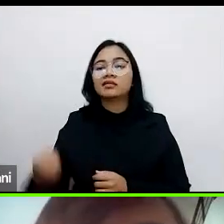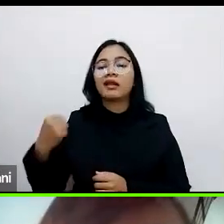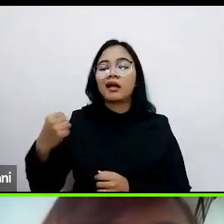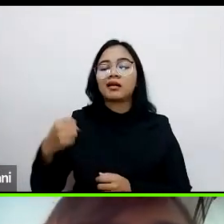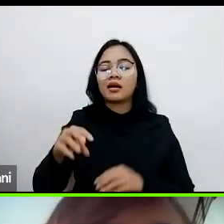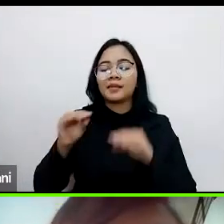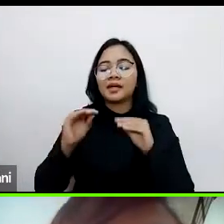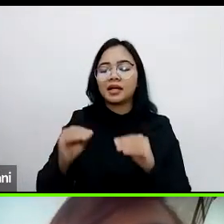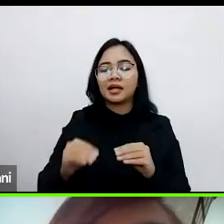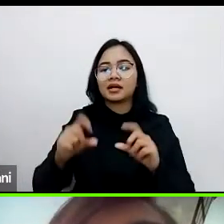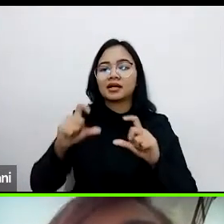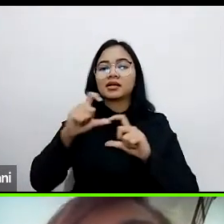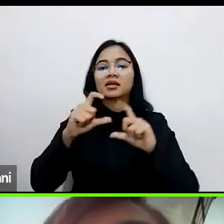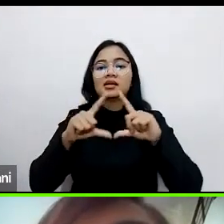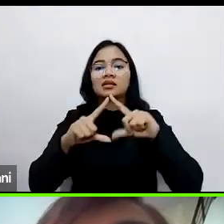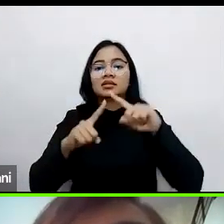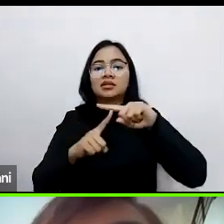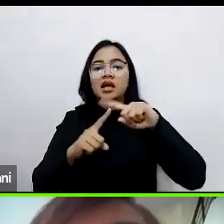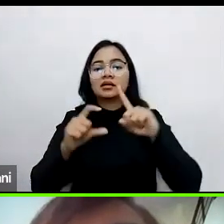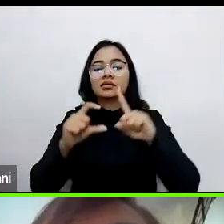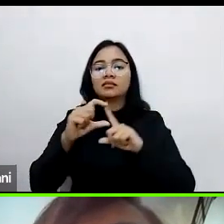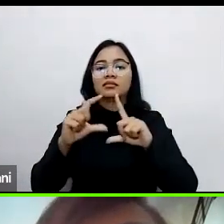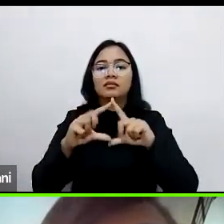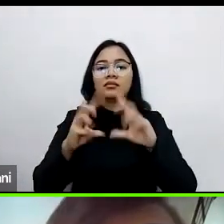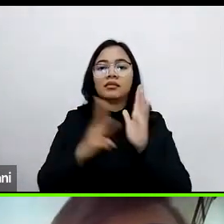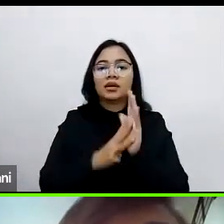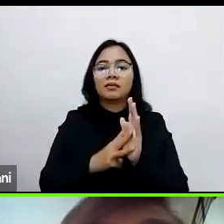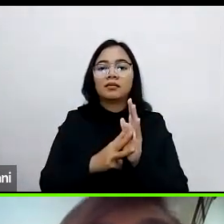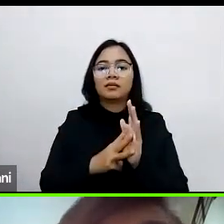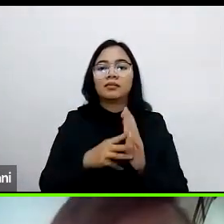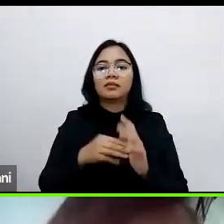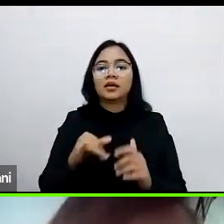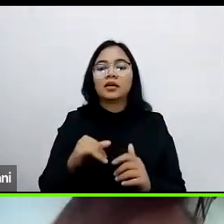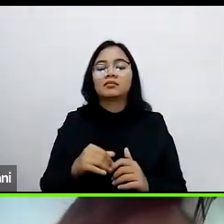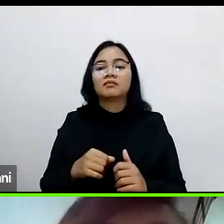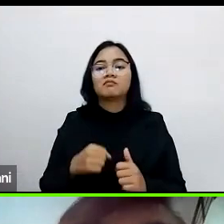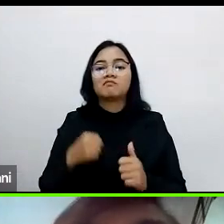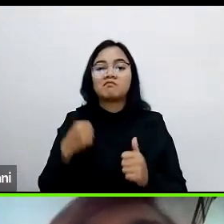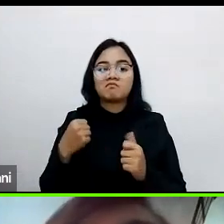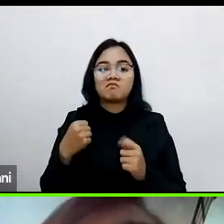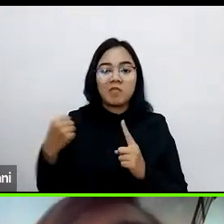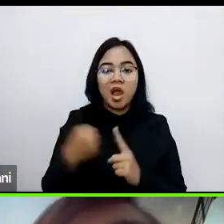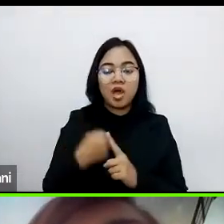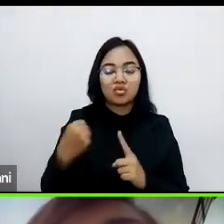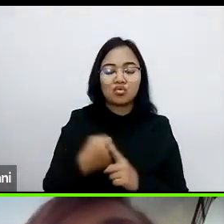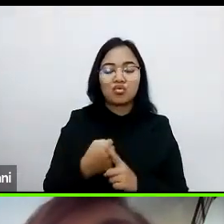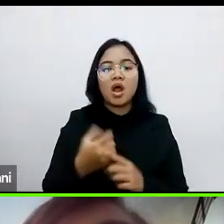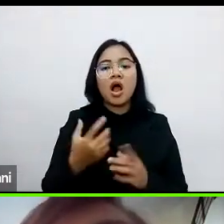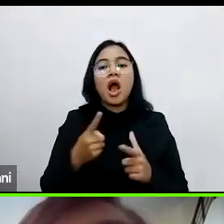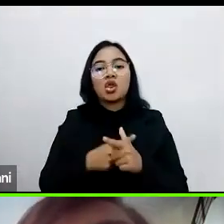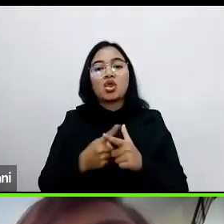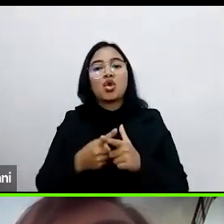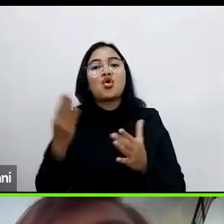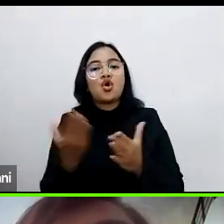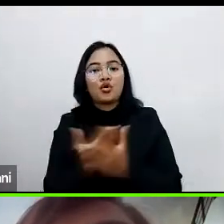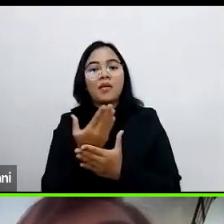sekali kasus-kasus yang apa pelakunya adalah kalangan mereka dan juga korbannya gitu. Nah, ini juga masih